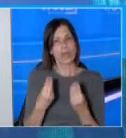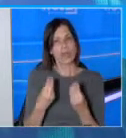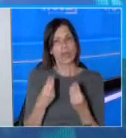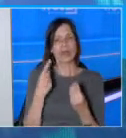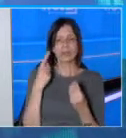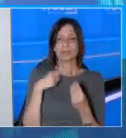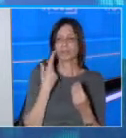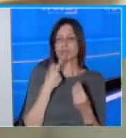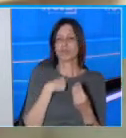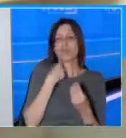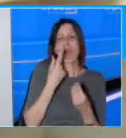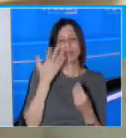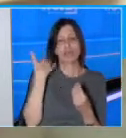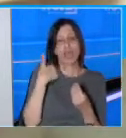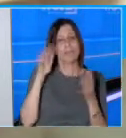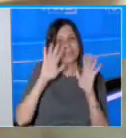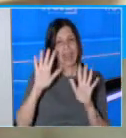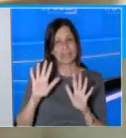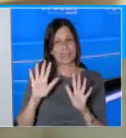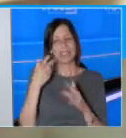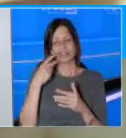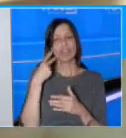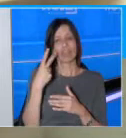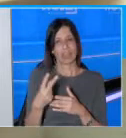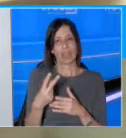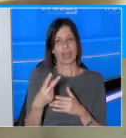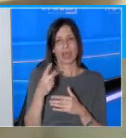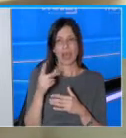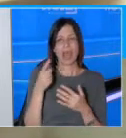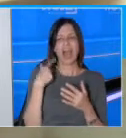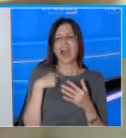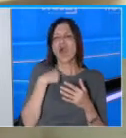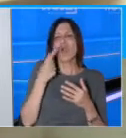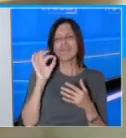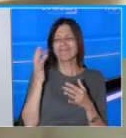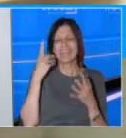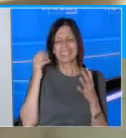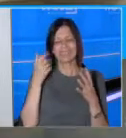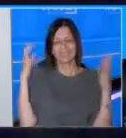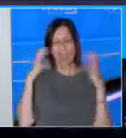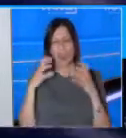מבחינת מה שעבר בטלוויזיה, ניכר היה לפחות בעיניי, שהיא מאוד לחוצה.